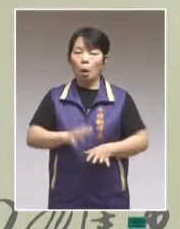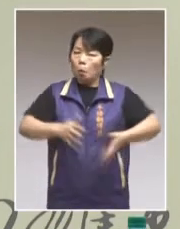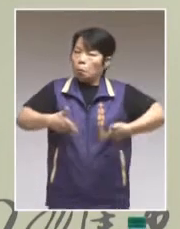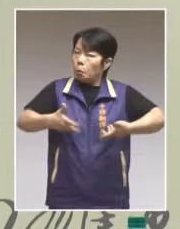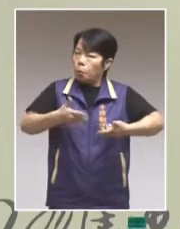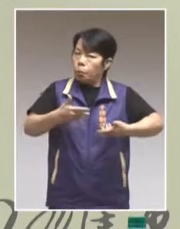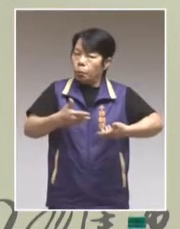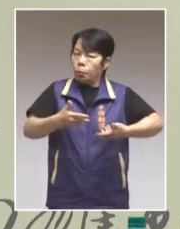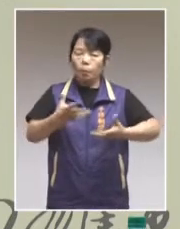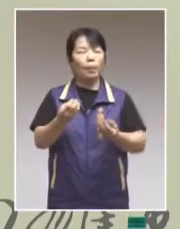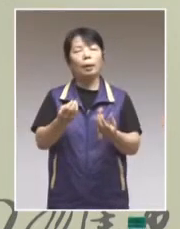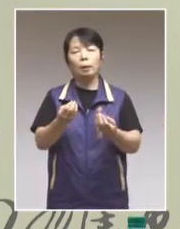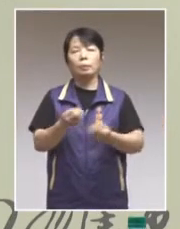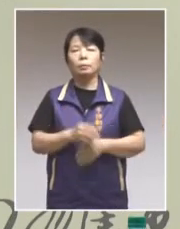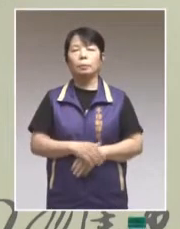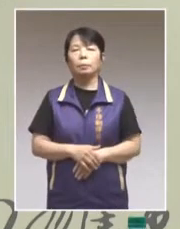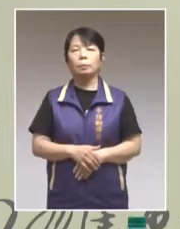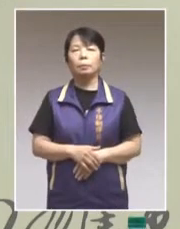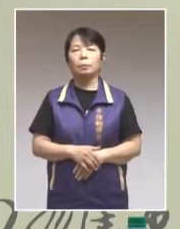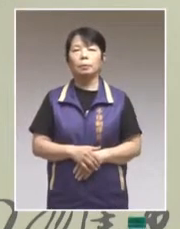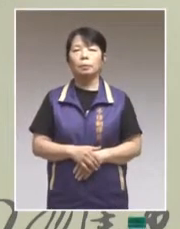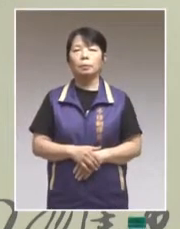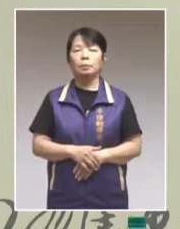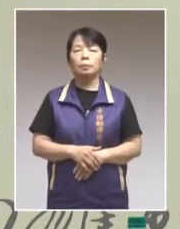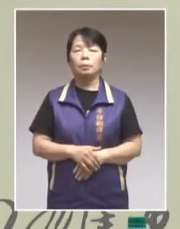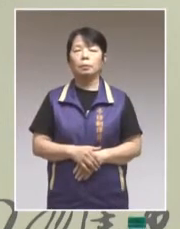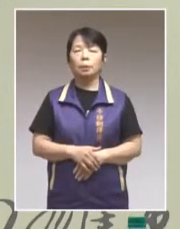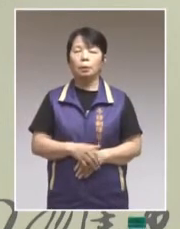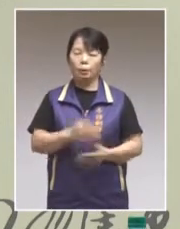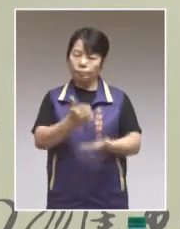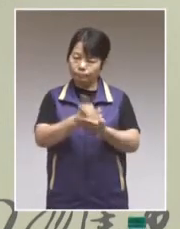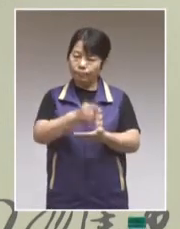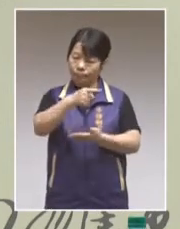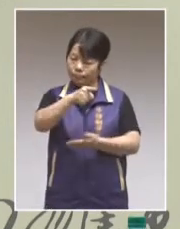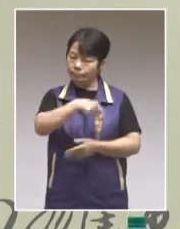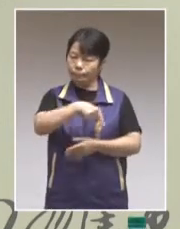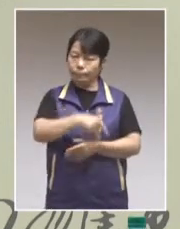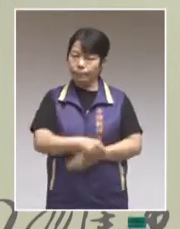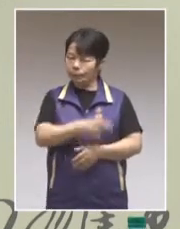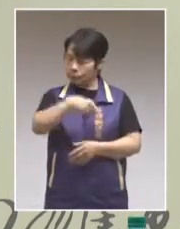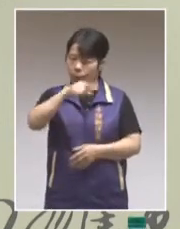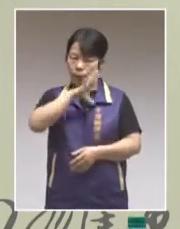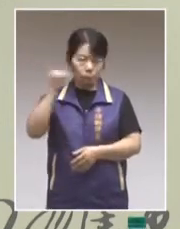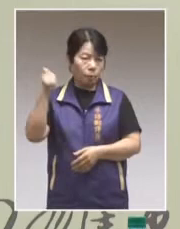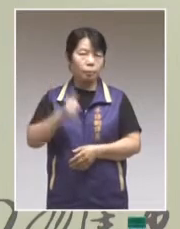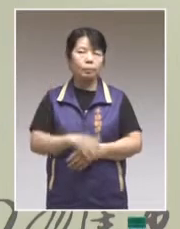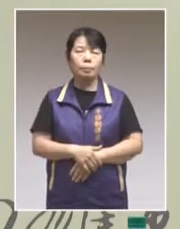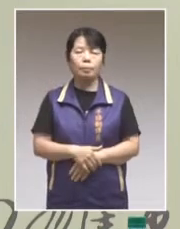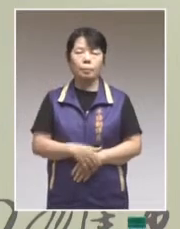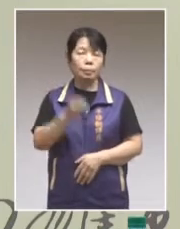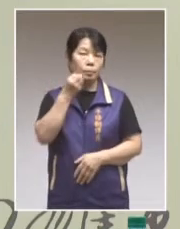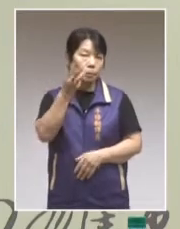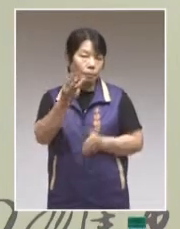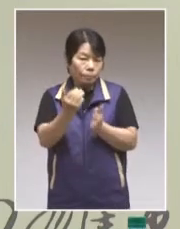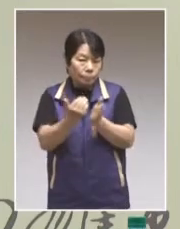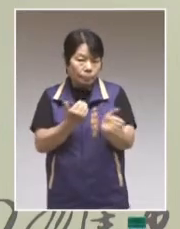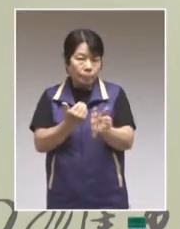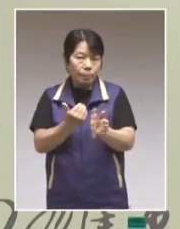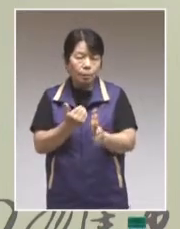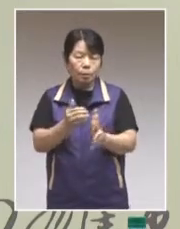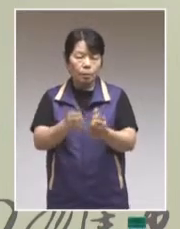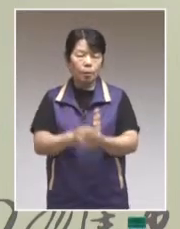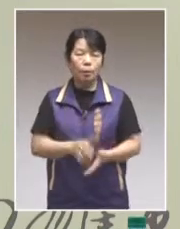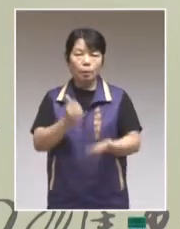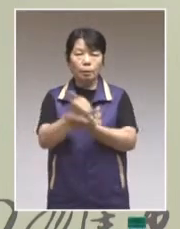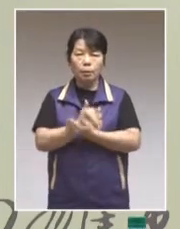迫性的这些病症，那就可以请他先回去。哦，所以我们已经在三个月前就开始请各医